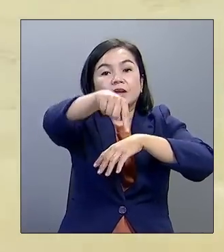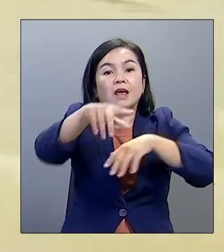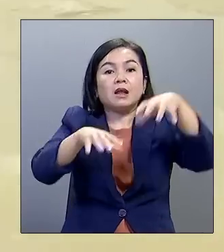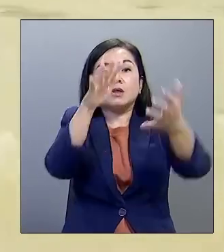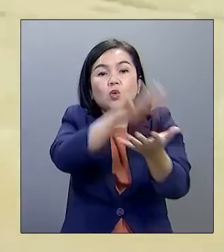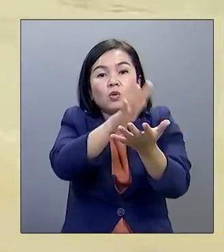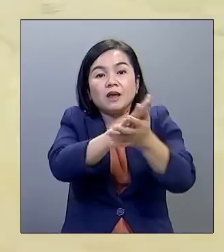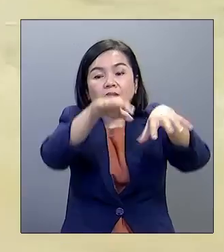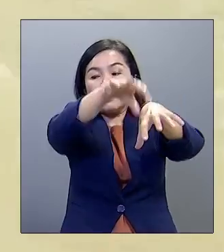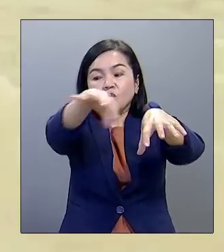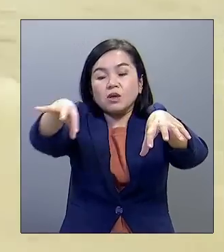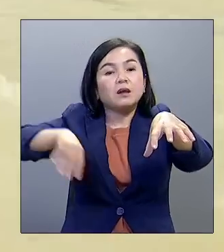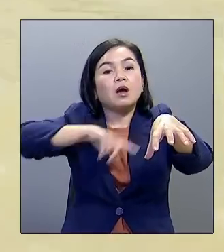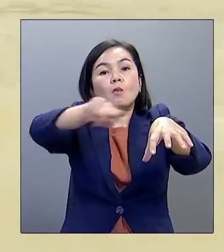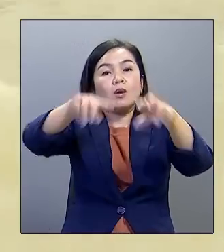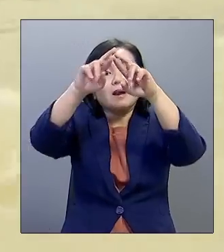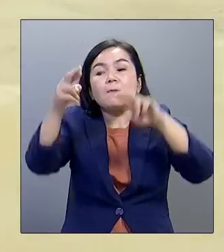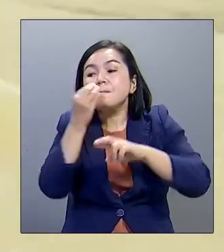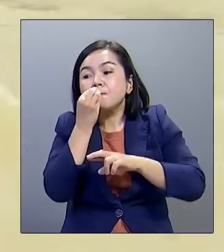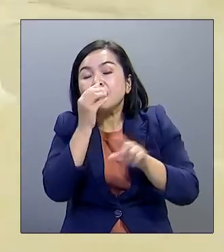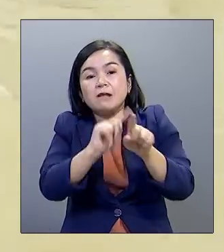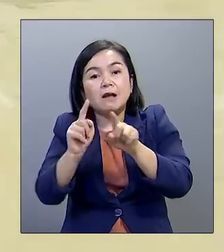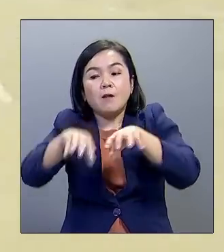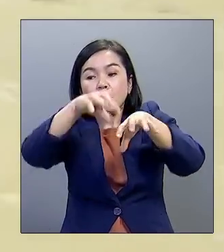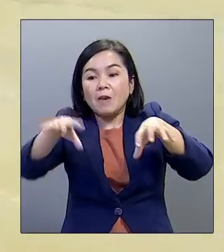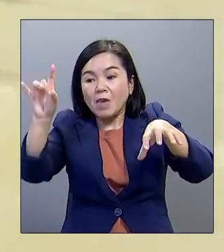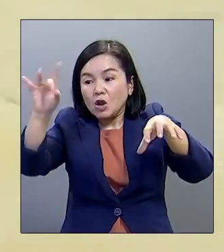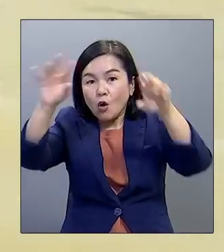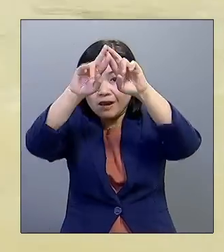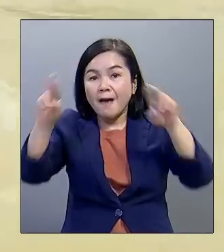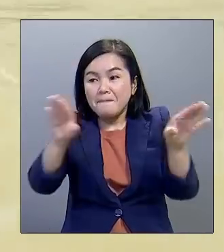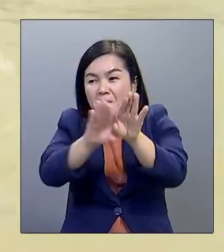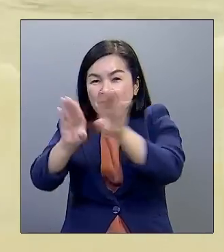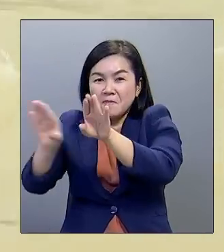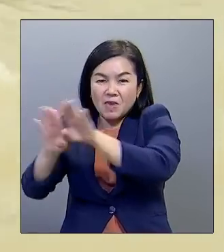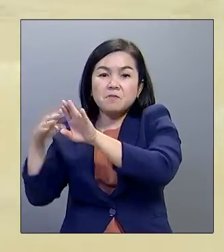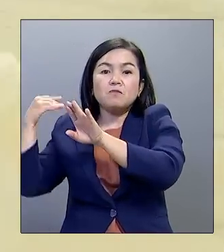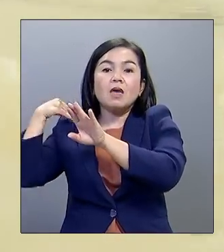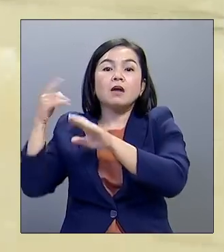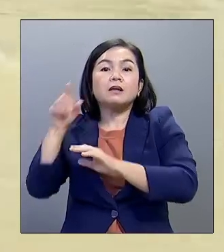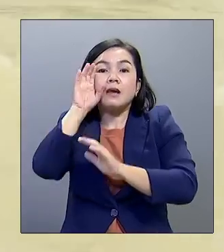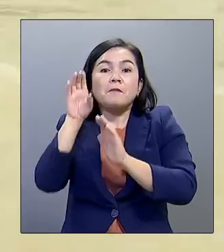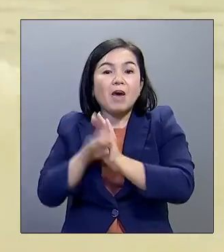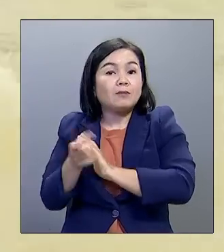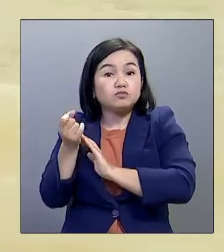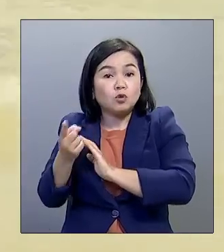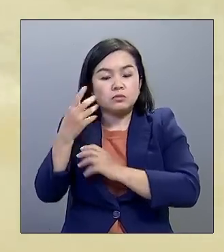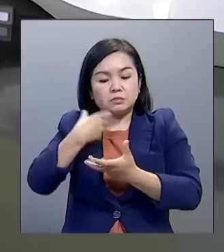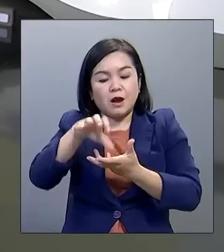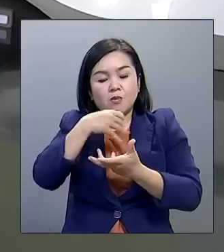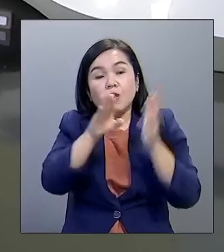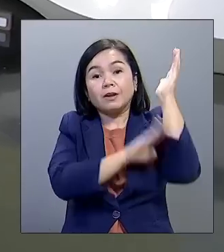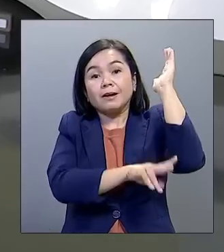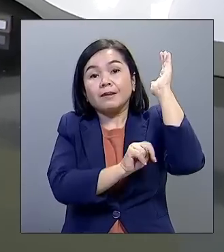รียนนะคะรวมถึงในส่วนของร้านค้าต่างๆกว่า100ร้านนั้นต้องปิดกิจการชั่วคราวค่ะและนี่ก็คือภาพบรรยากาศทั้งหมดจากจังหวัดนราธิวา